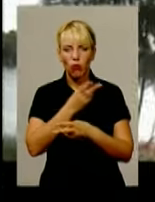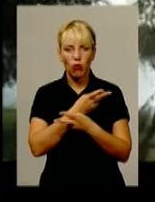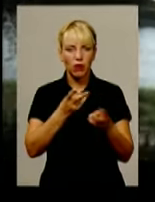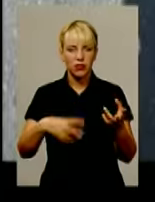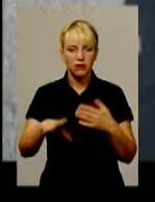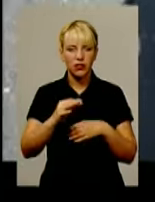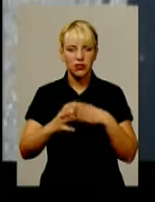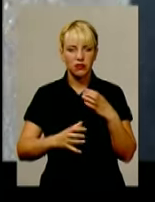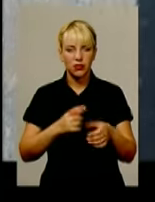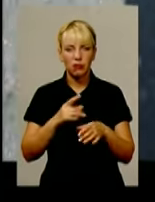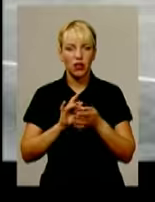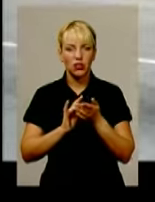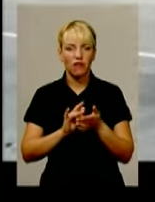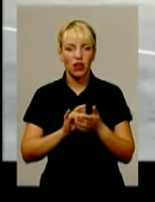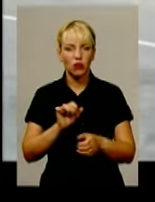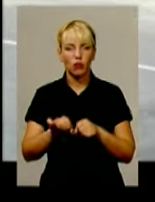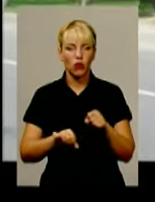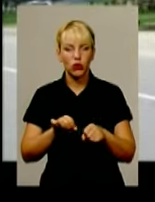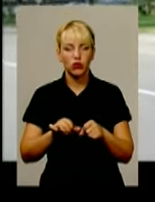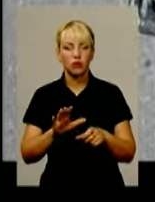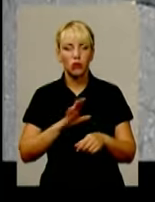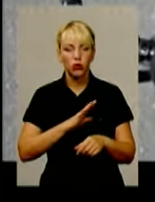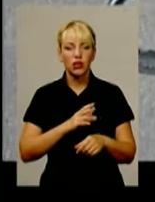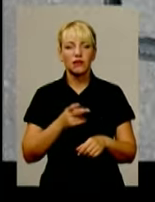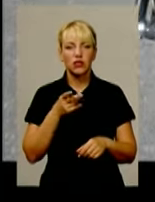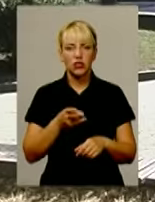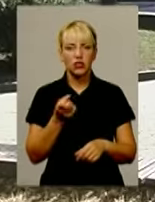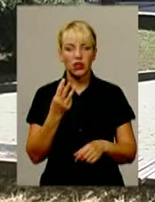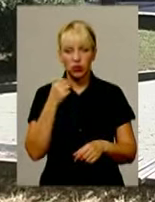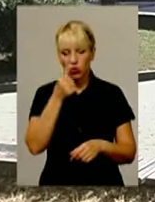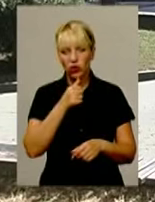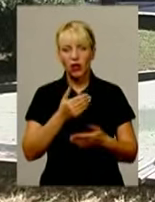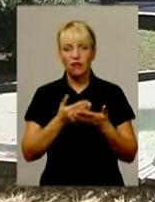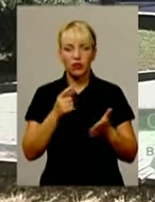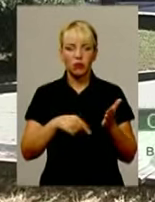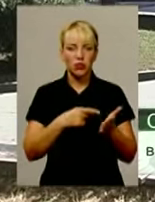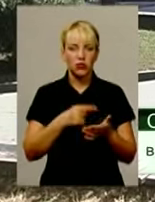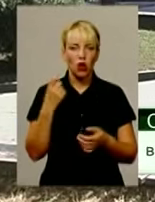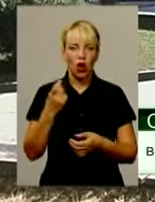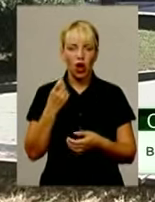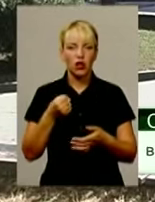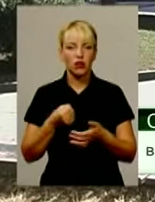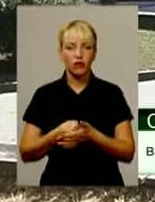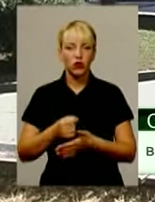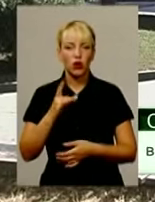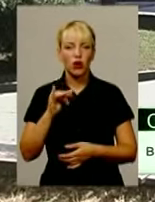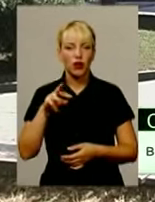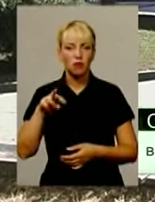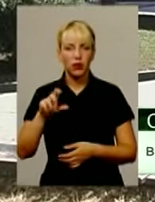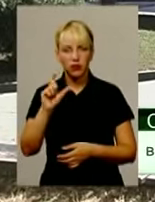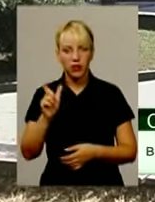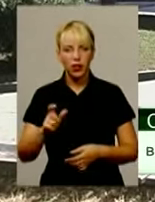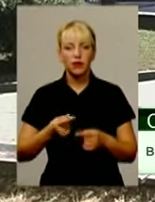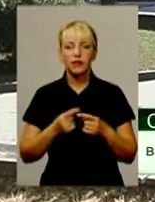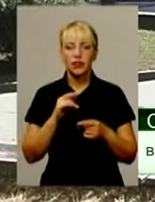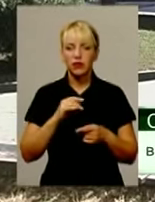у 2013 році. На велосипеді він проїхав від Харкова до Рима. Сталося це досить несподівано. І взагалі в моєму житті це